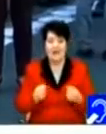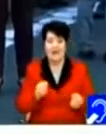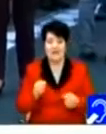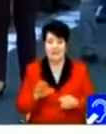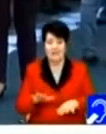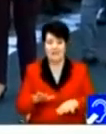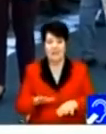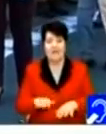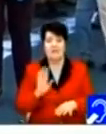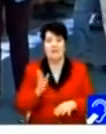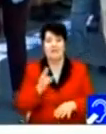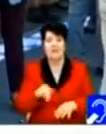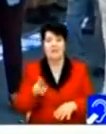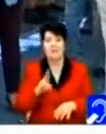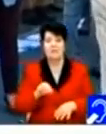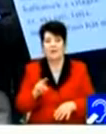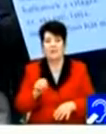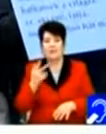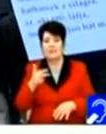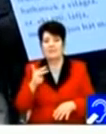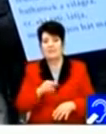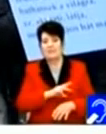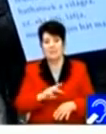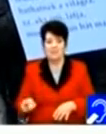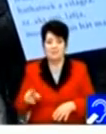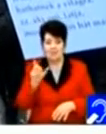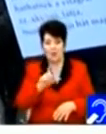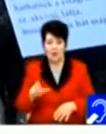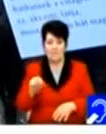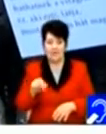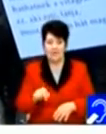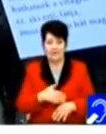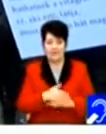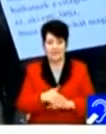și numai la Budapesta există 30.000 de oameni ai străzii.